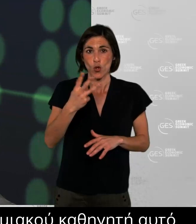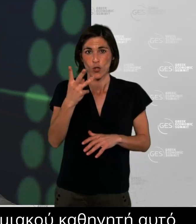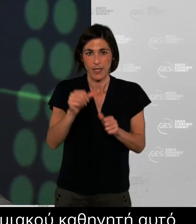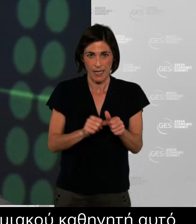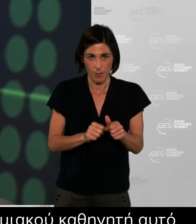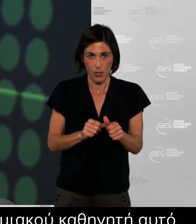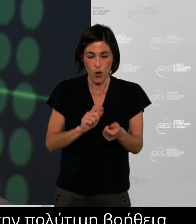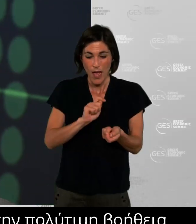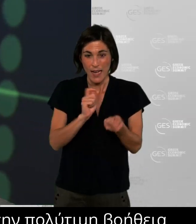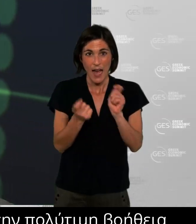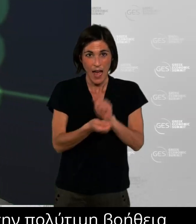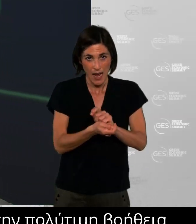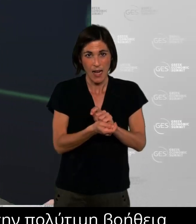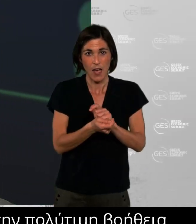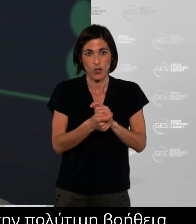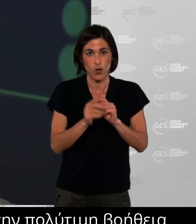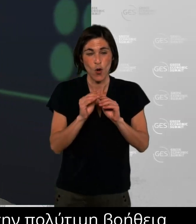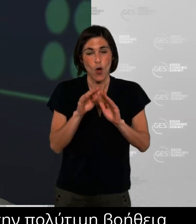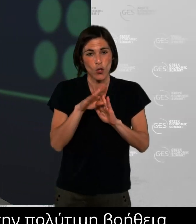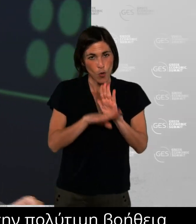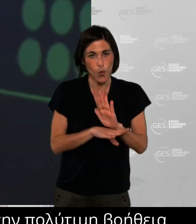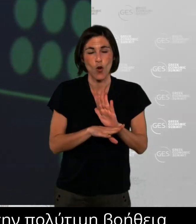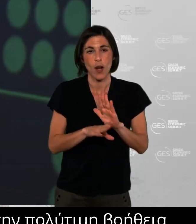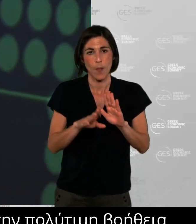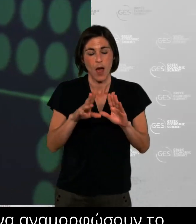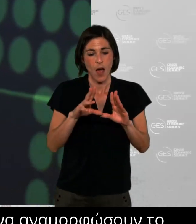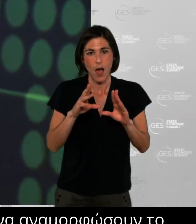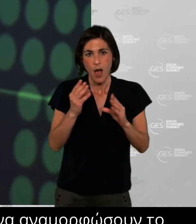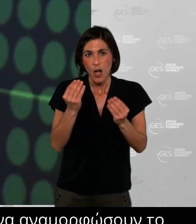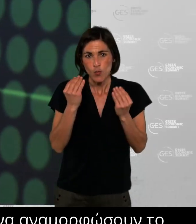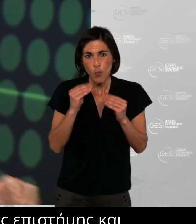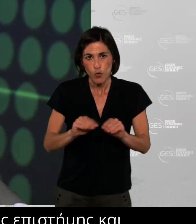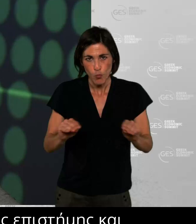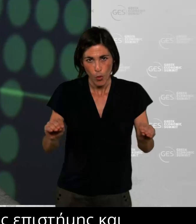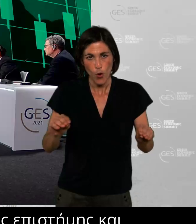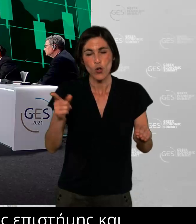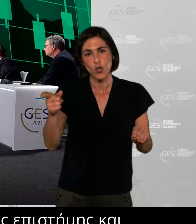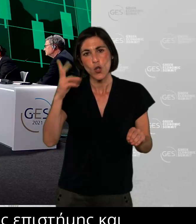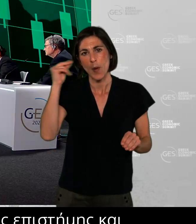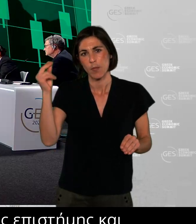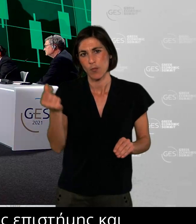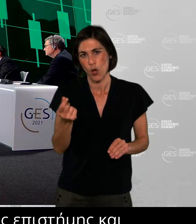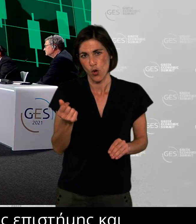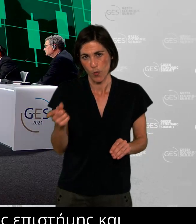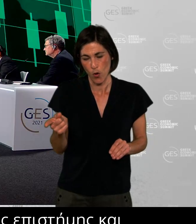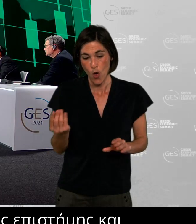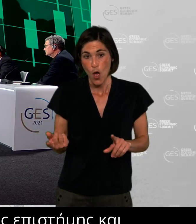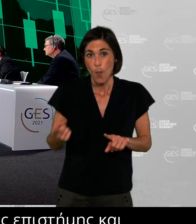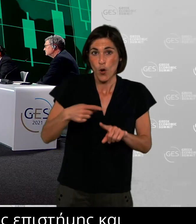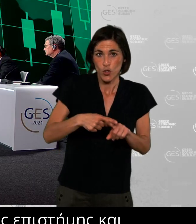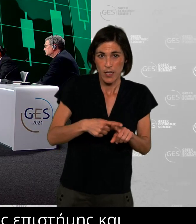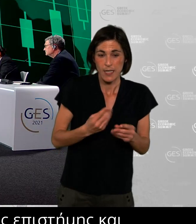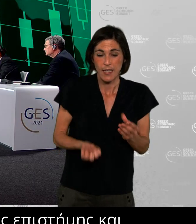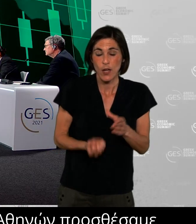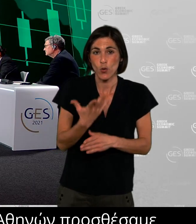το πρόγραμμα σπουδών του Τμήματος Διοικητικής Επιστήμης και Τεχνολογίας στο Οικονομικό Πανεπιστήμιο Αθηνών. Προσθέσαμε νέες δεξιότητες σε μαθήματα